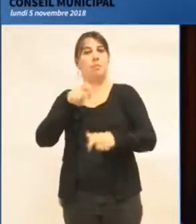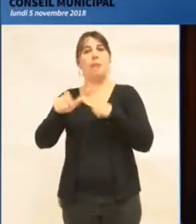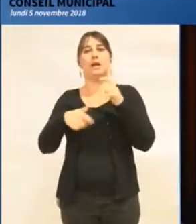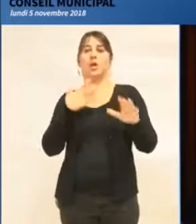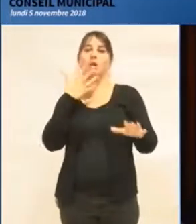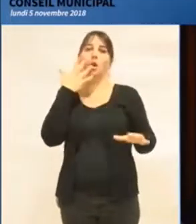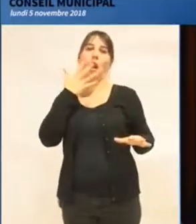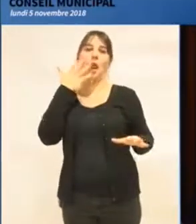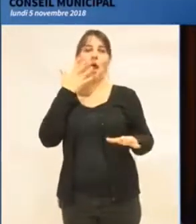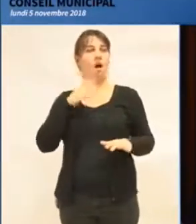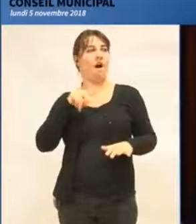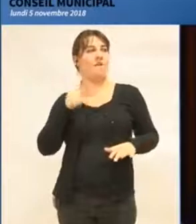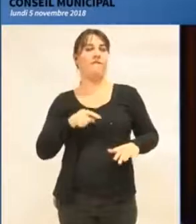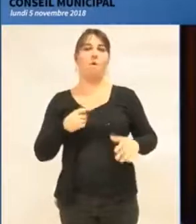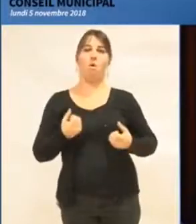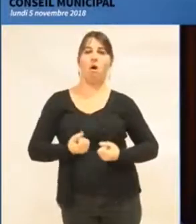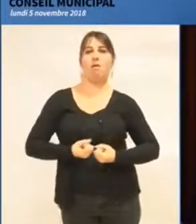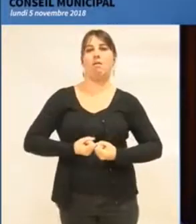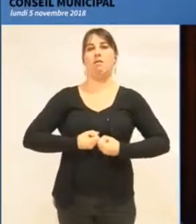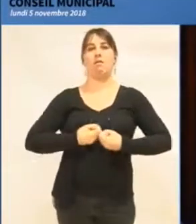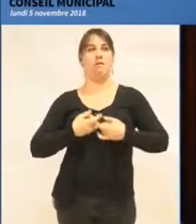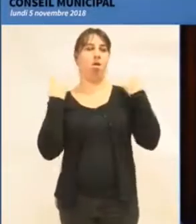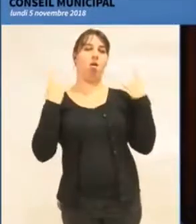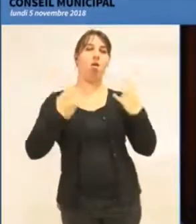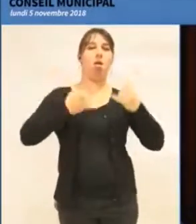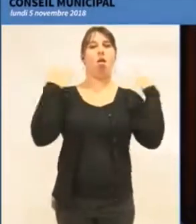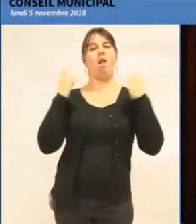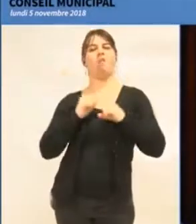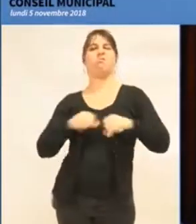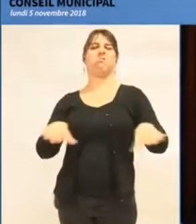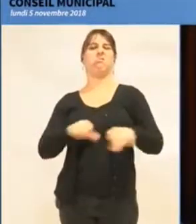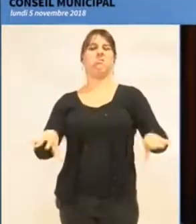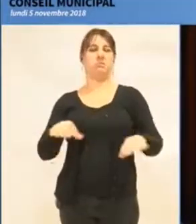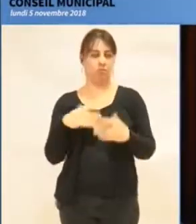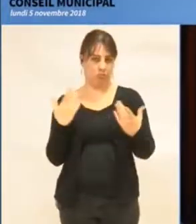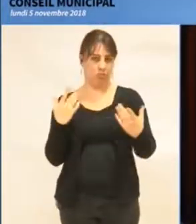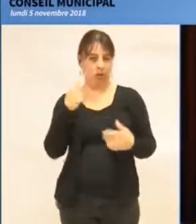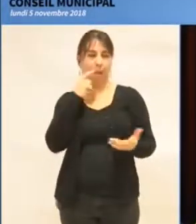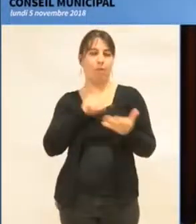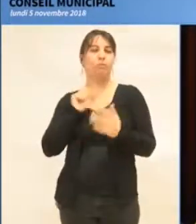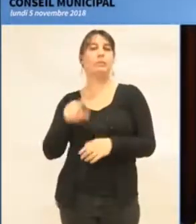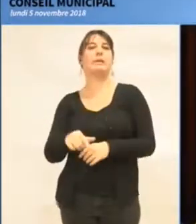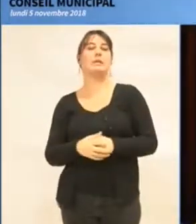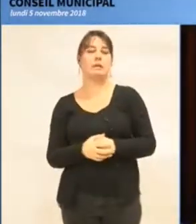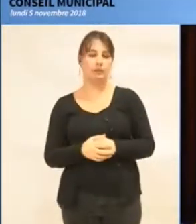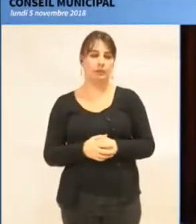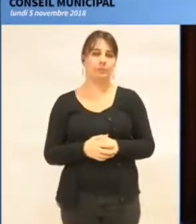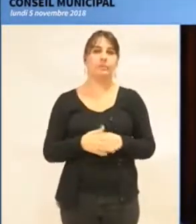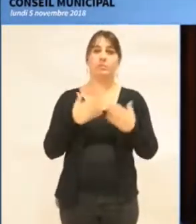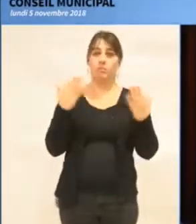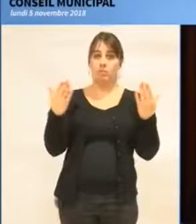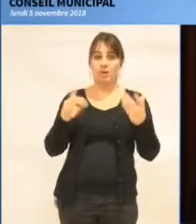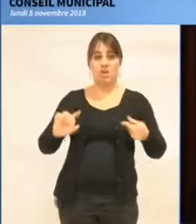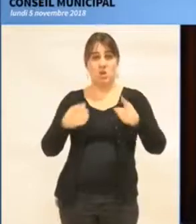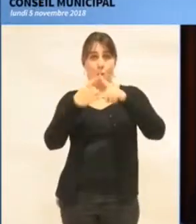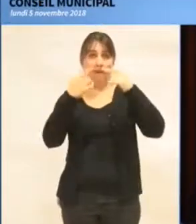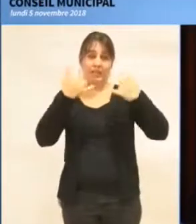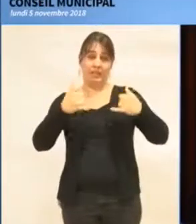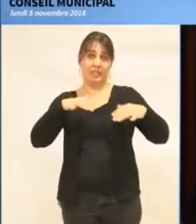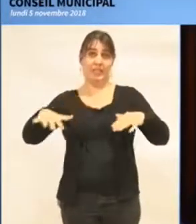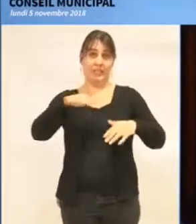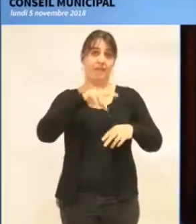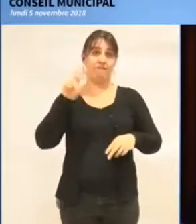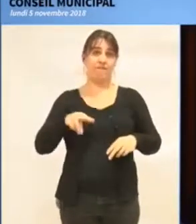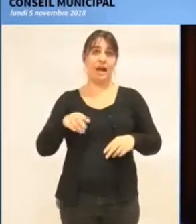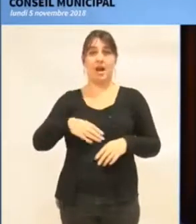de sensationnel. Sur ce point, il faut aussi savoir évoquer la situation géographique de notre ville, pas très éloignée